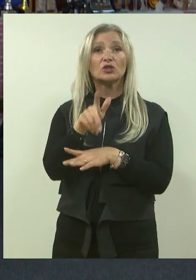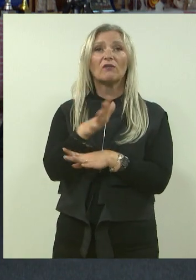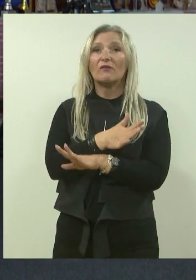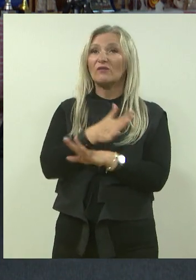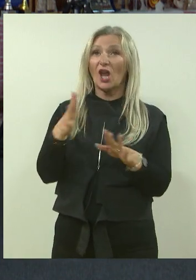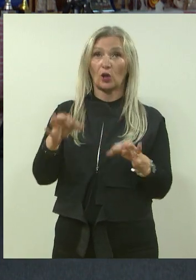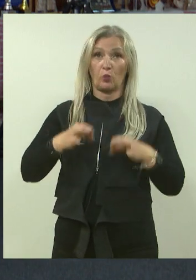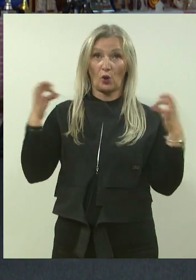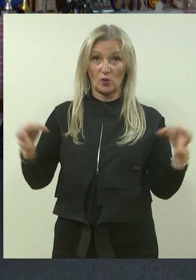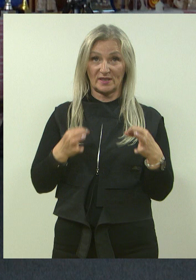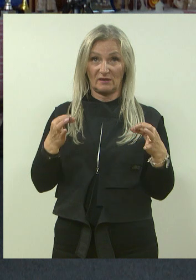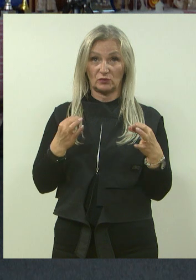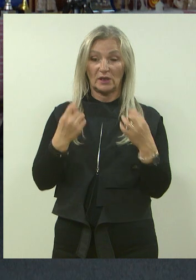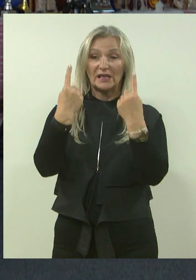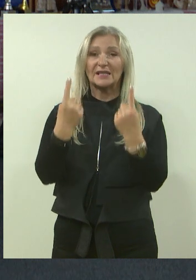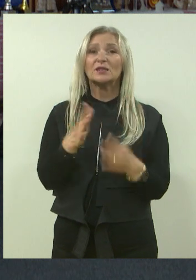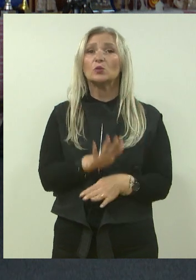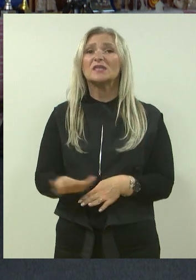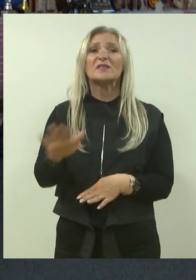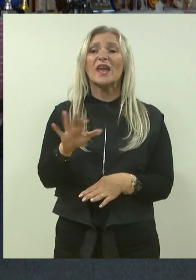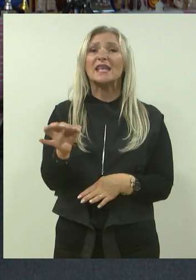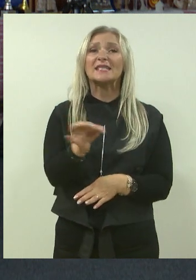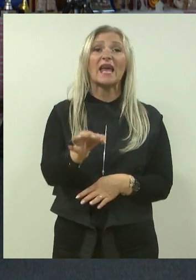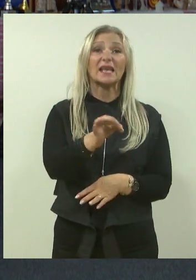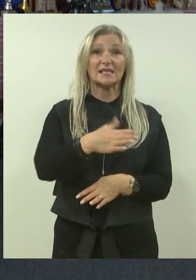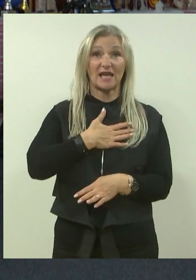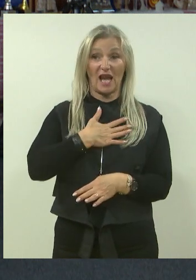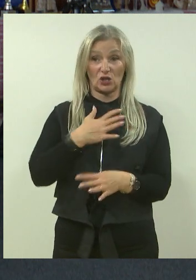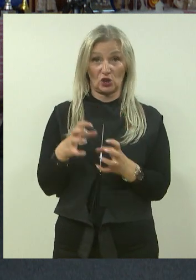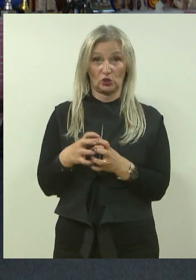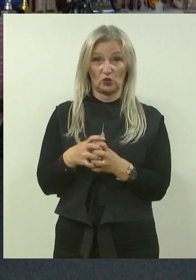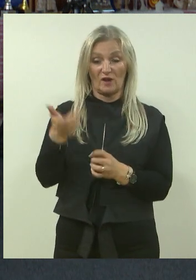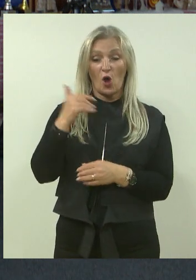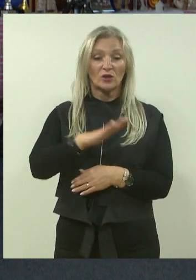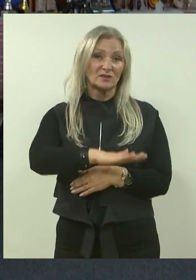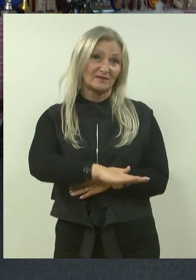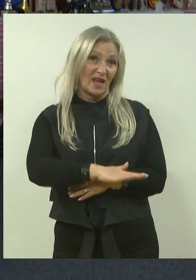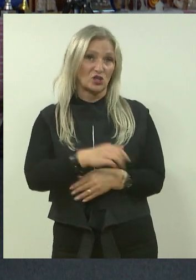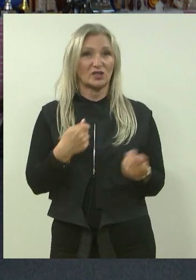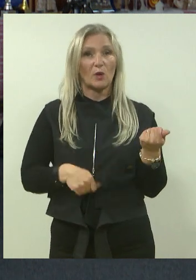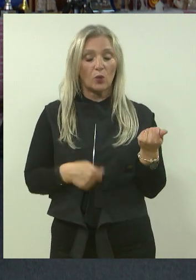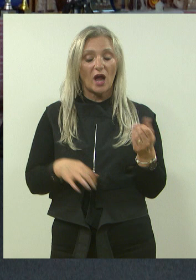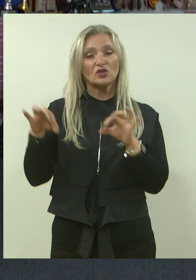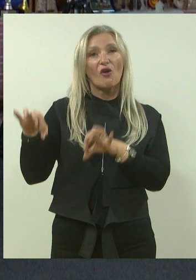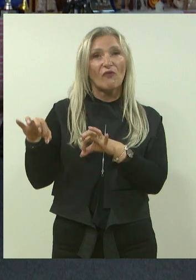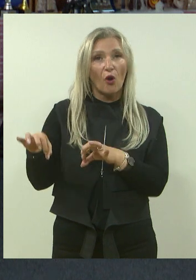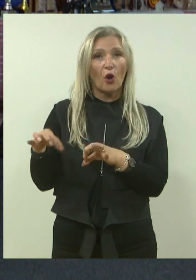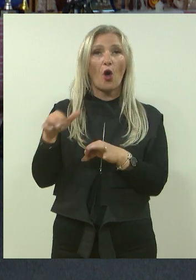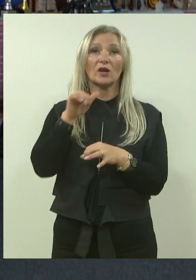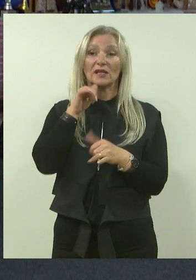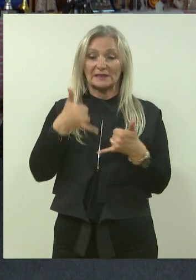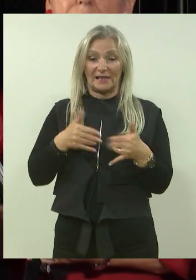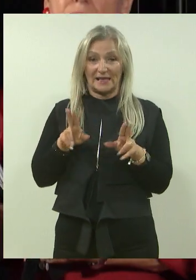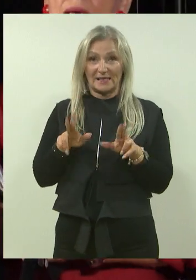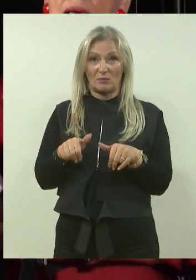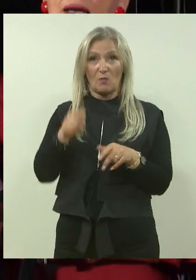jubilej. Znači, nastupit će sve sekcije našeg kulturno-umjetničkog društva, znači od onih dječjih sekcija, tamburaša, folkloraša, a i danas